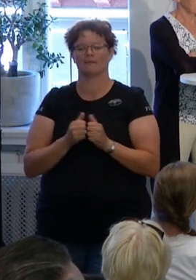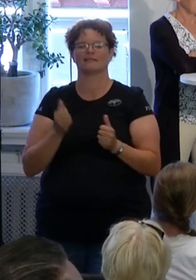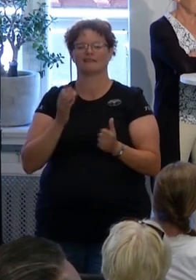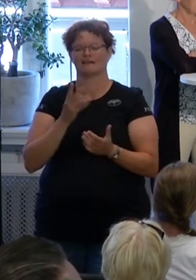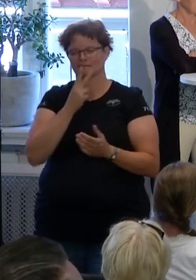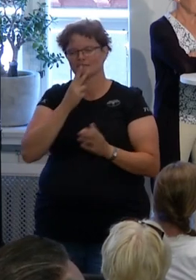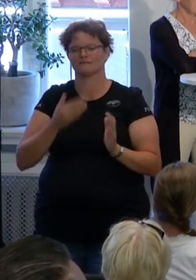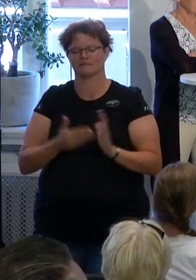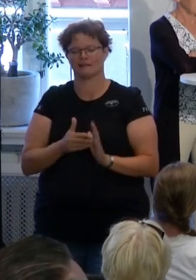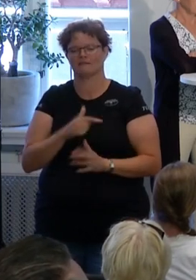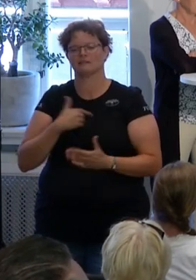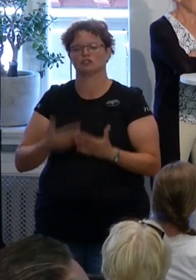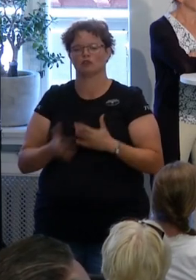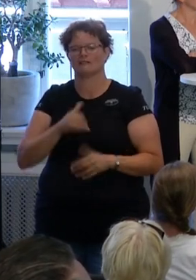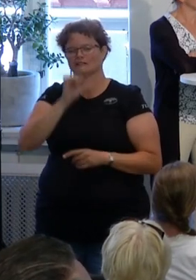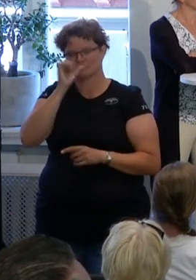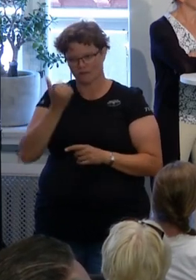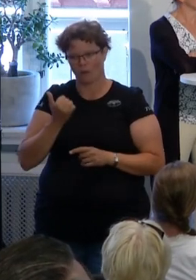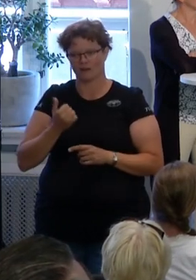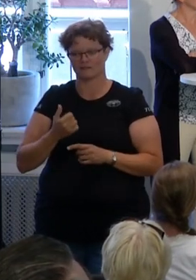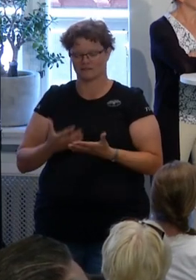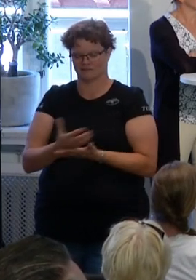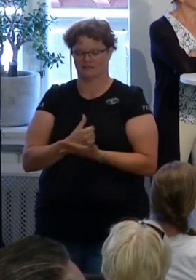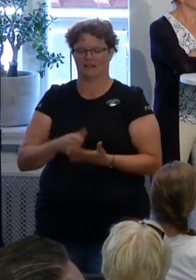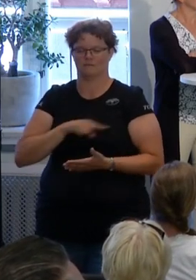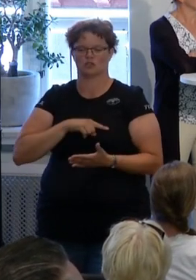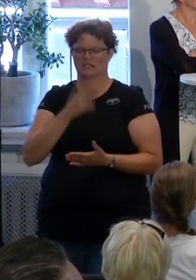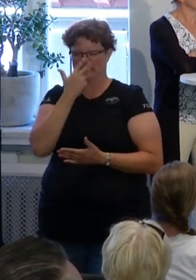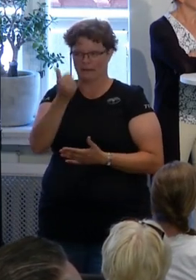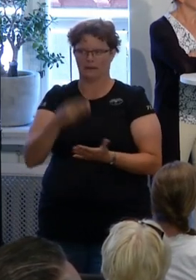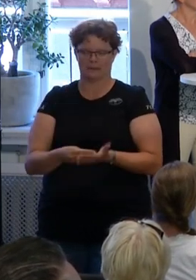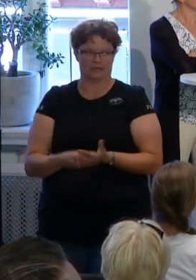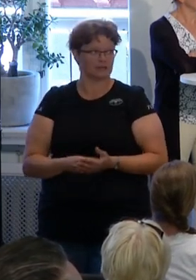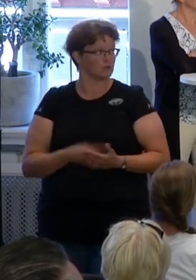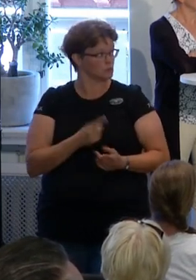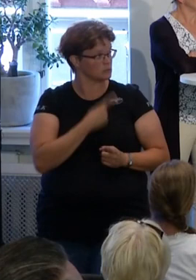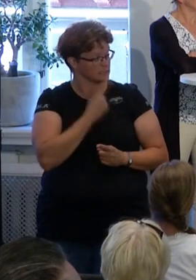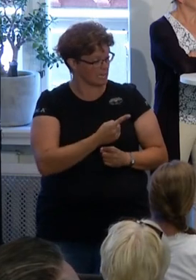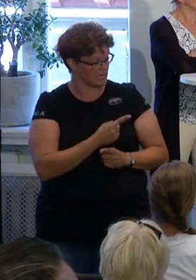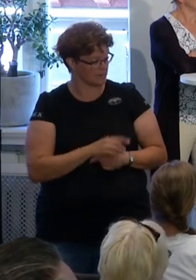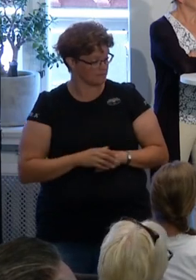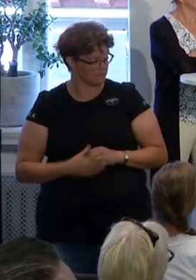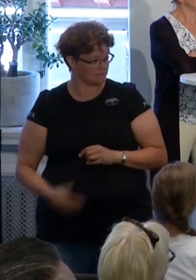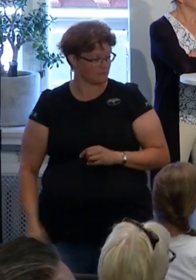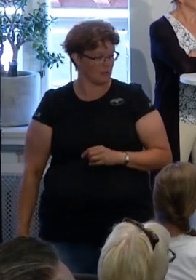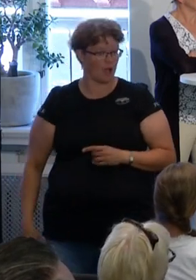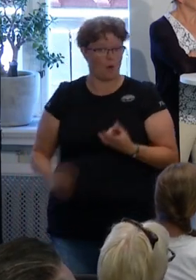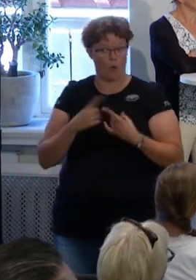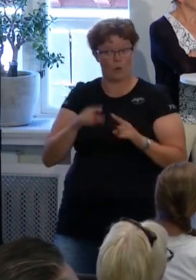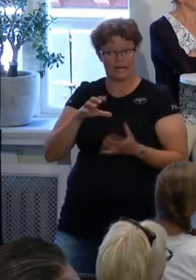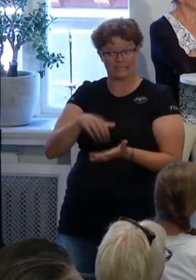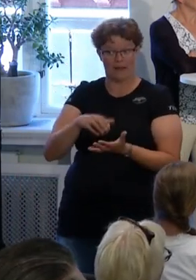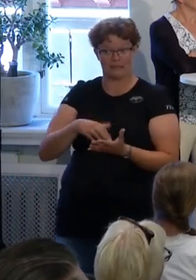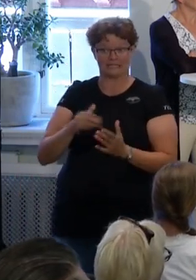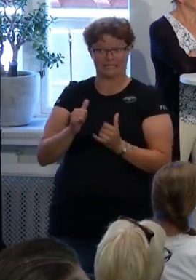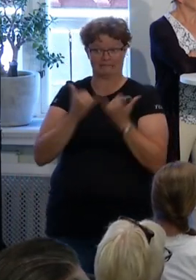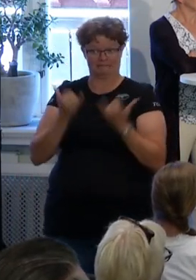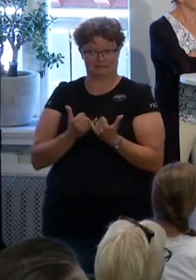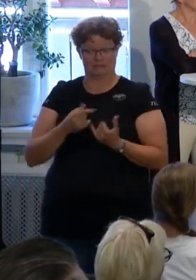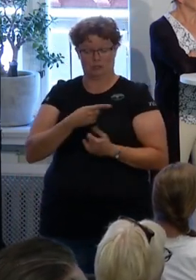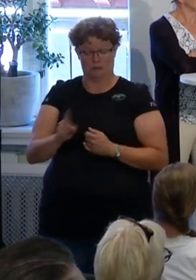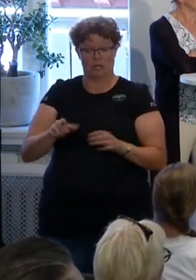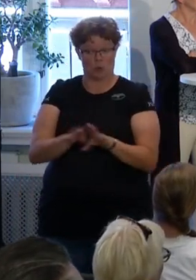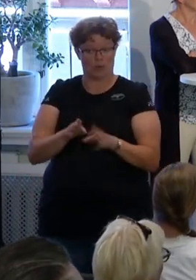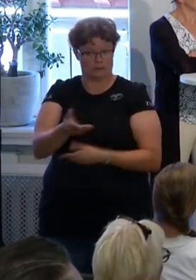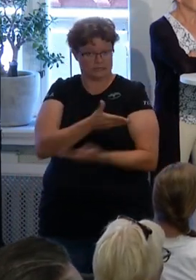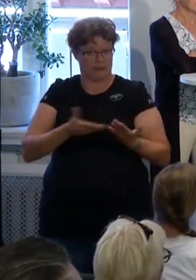att vi faktiskt gör det svårt att tjäna stora snabba pengar. Du säger mellan raderna att olika samhällsinstanser har varit dåliga på att